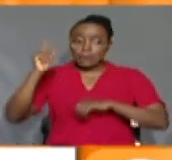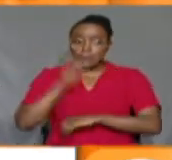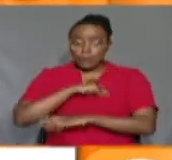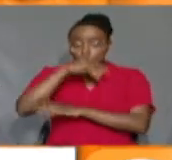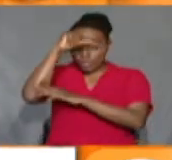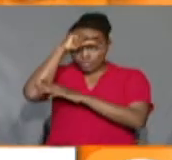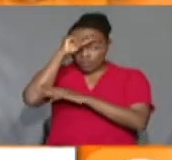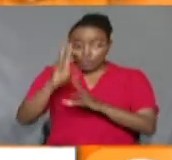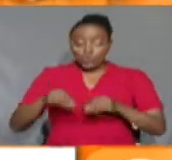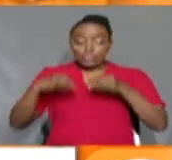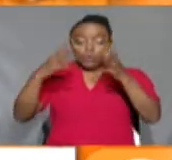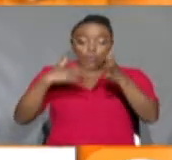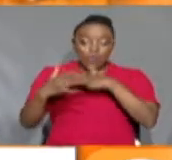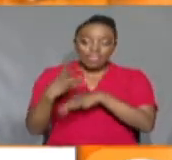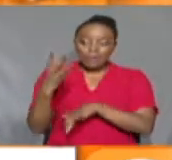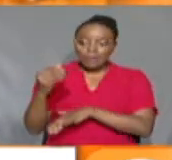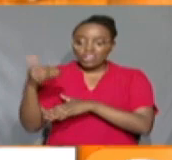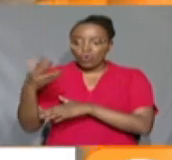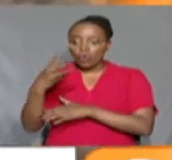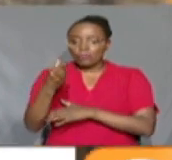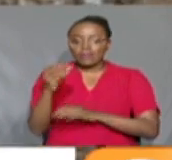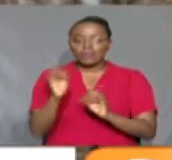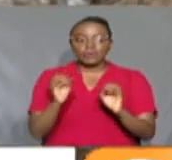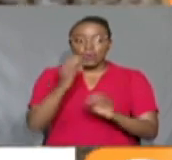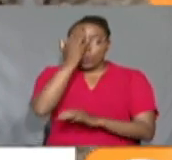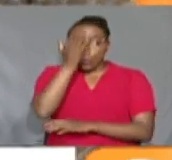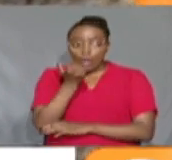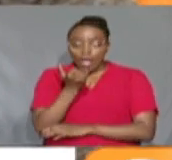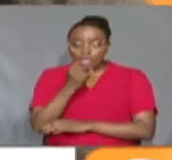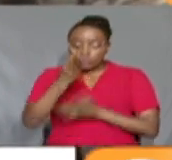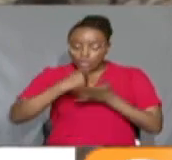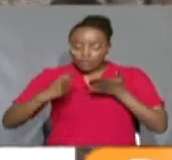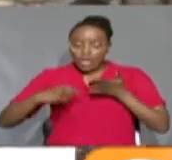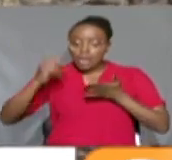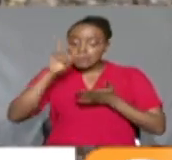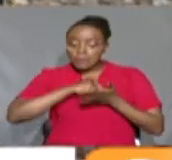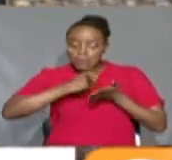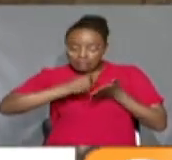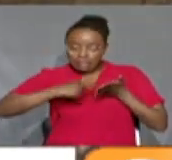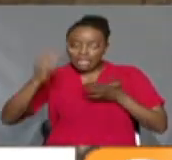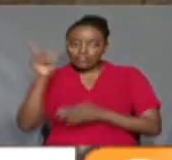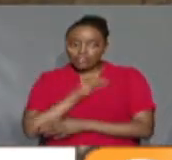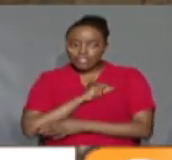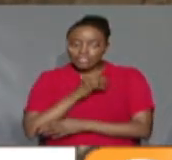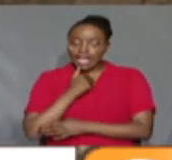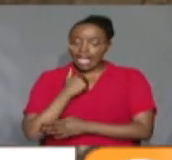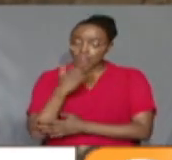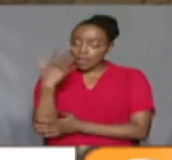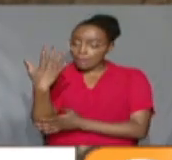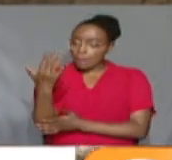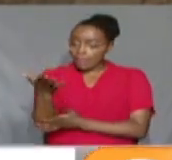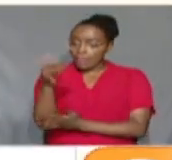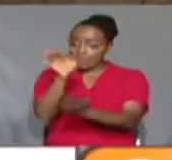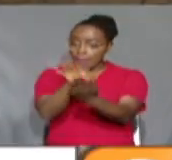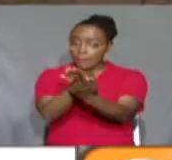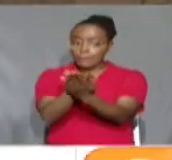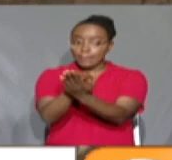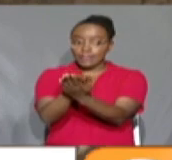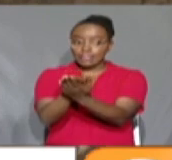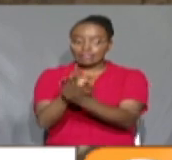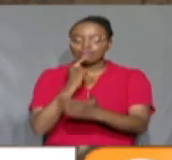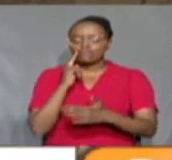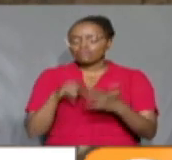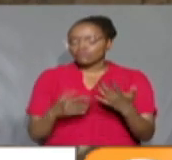serikali, una supply whether with money or without. Because umeandika na umesign, uko na pesa kwa bank. Kwa jumla wanasema